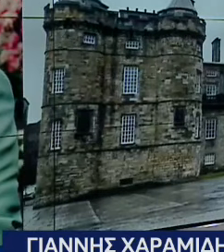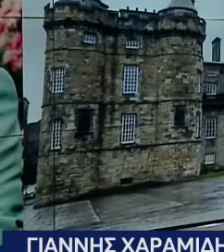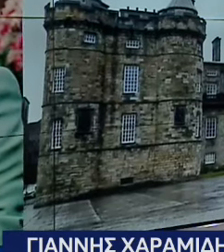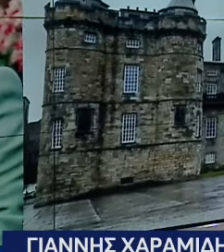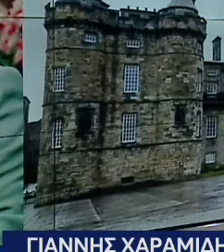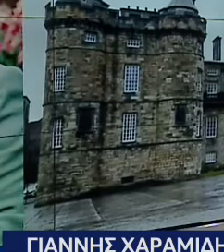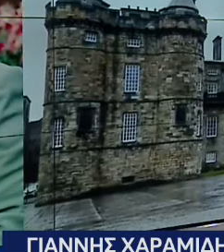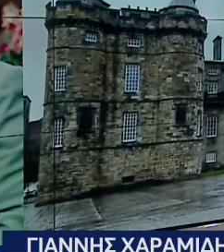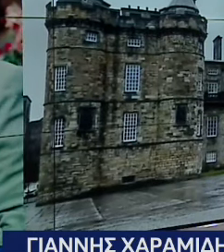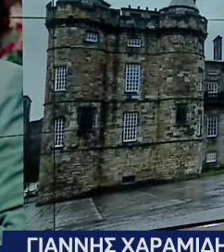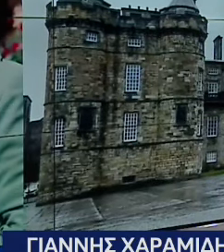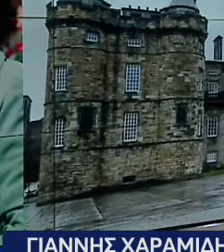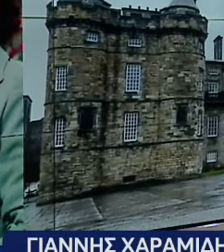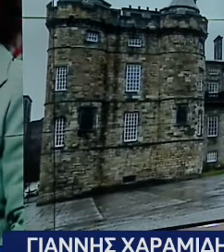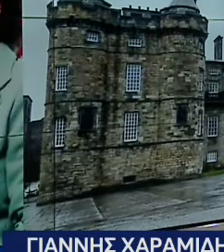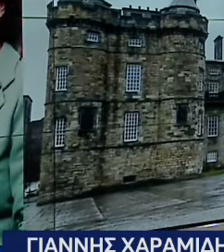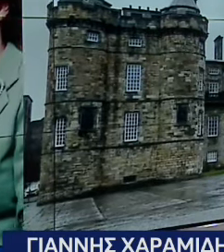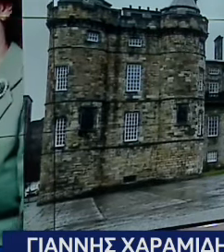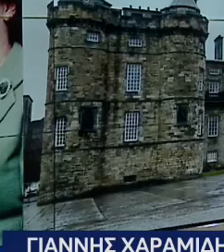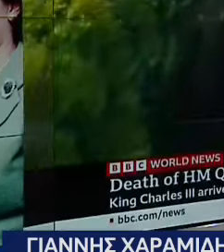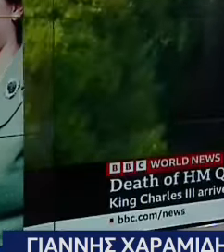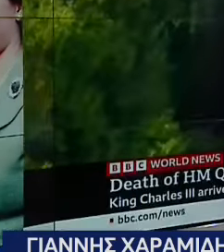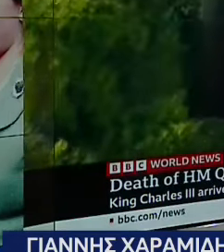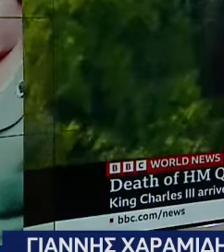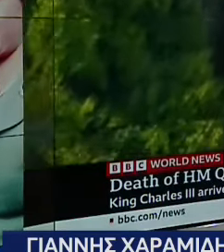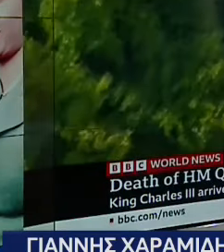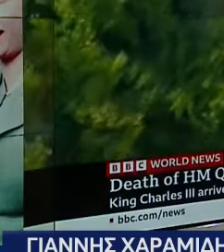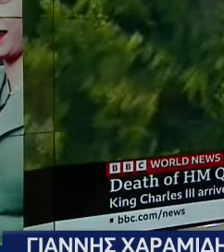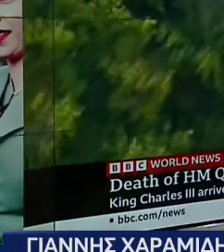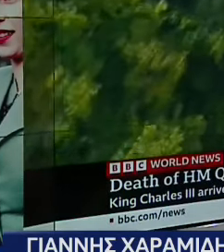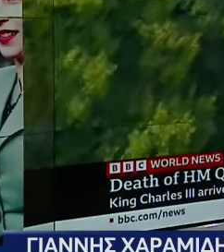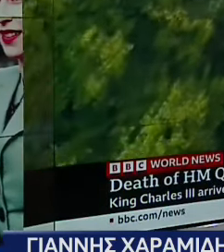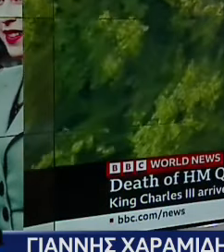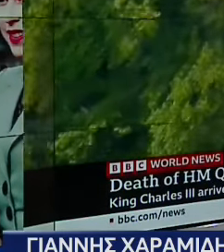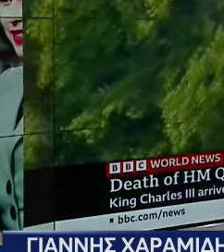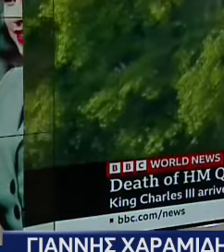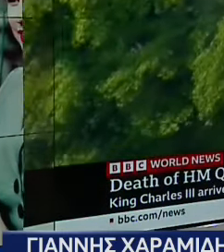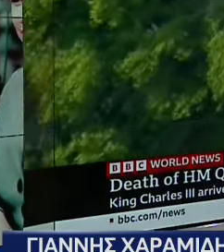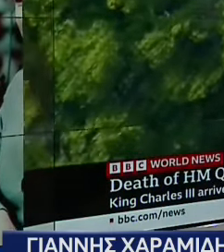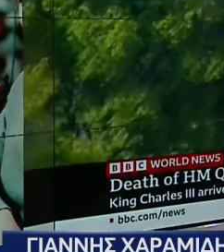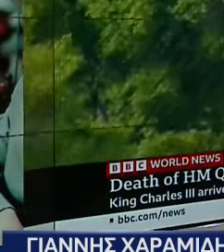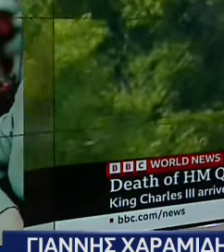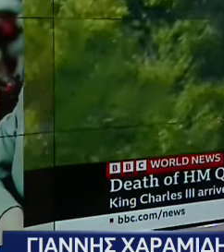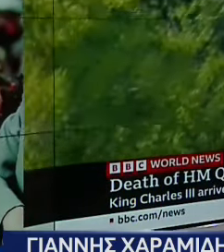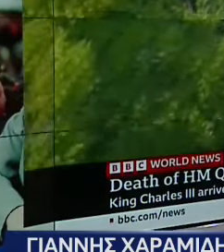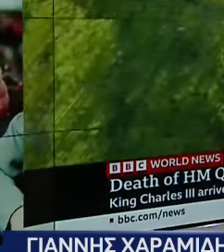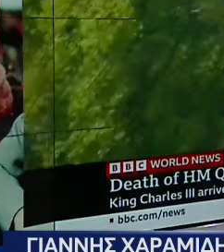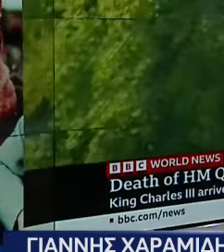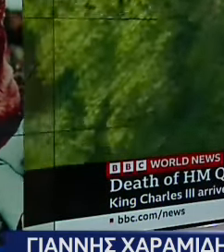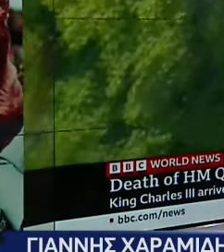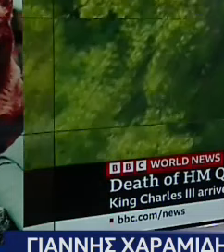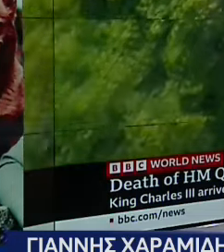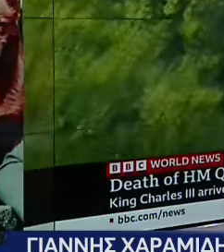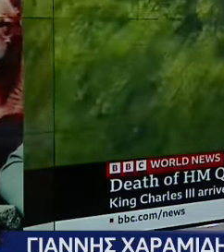μέτρα ασφαλείας, πετούν διαρκώς πάνω από το παλάκι του Buckingham αλλά και την ευρύτερη περιοχή του ιστορικού κέντρου του Λονδίνου ελικόπτερα της MI6 των